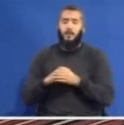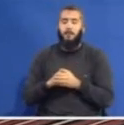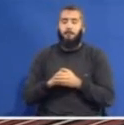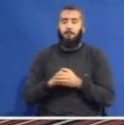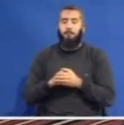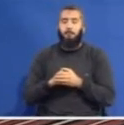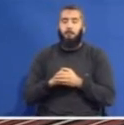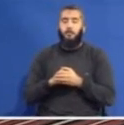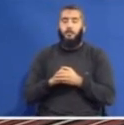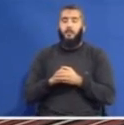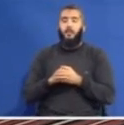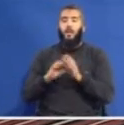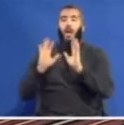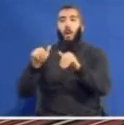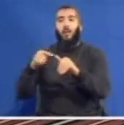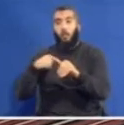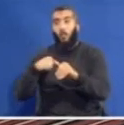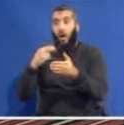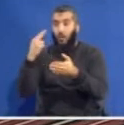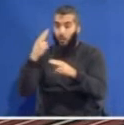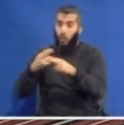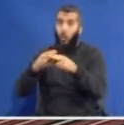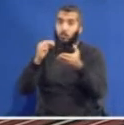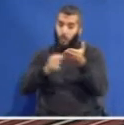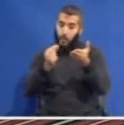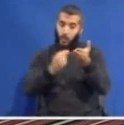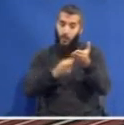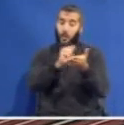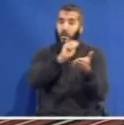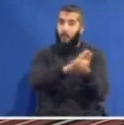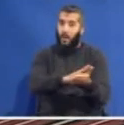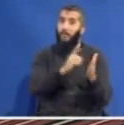ايوه. من بعد خرجوني انا معاهم هنايا مركاوني بلي راني مدي معاهم.